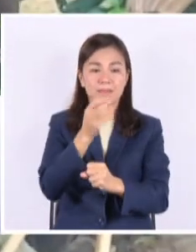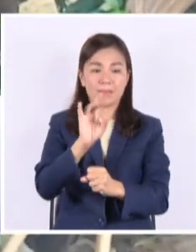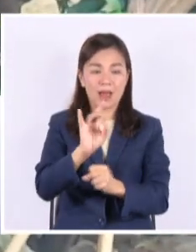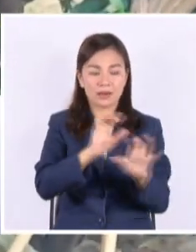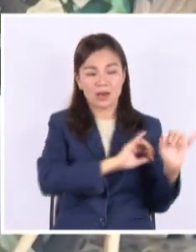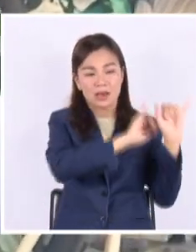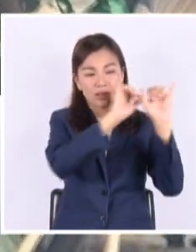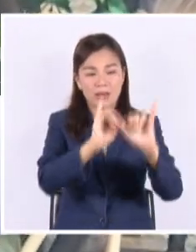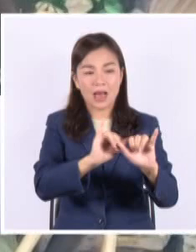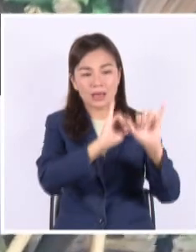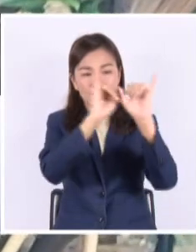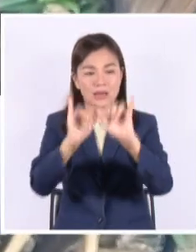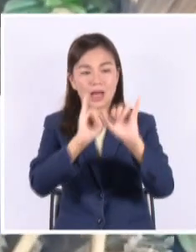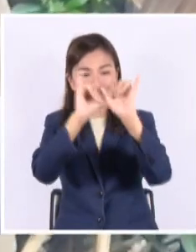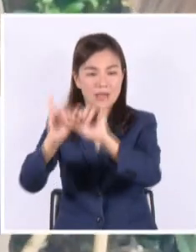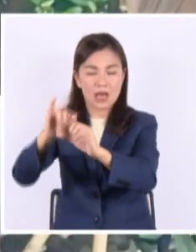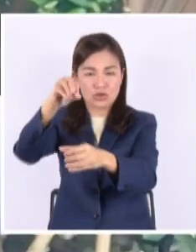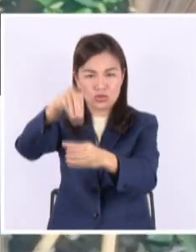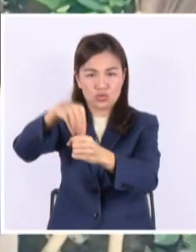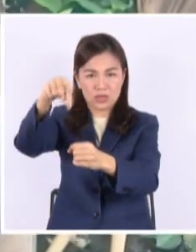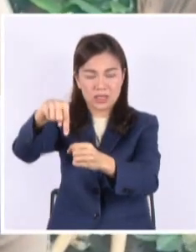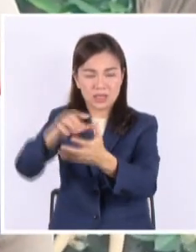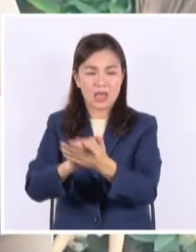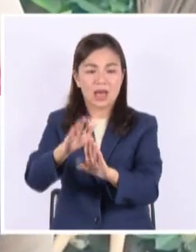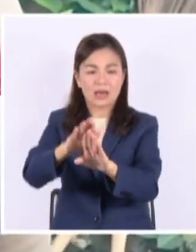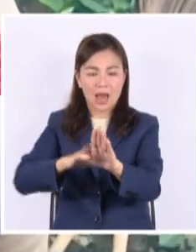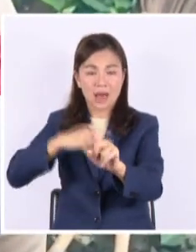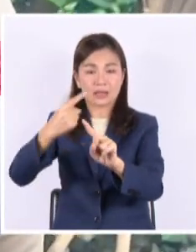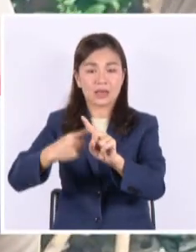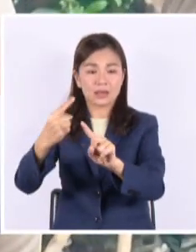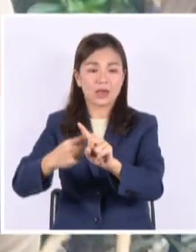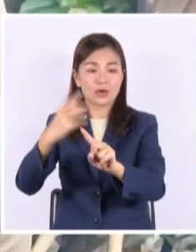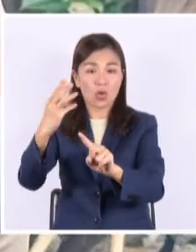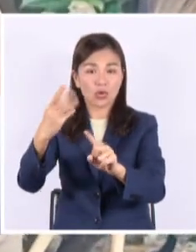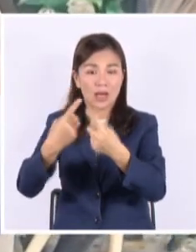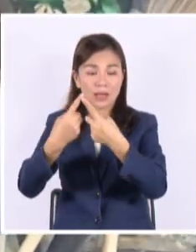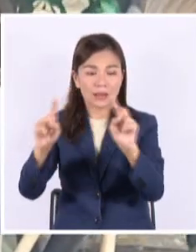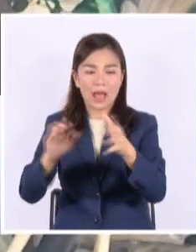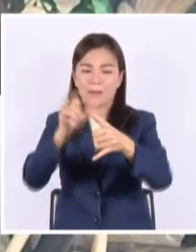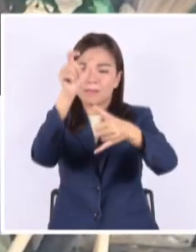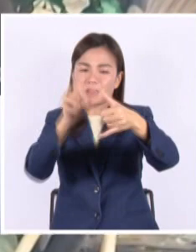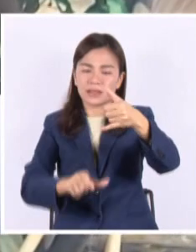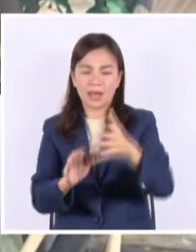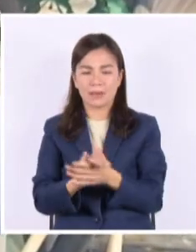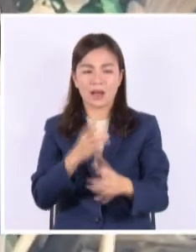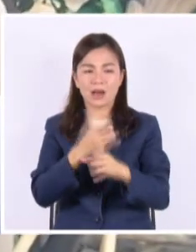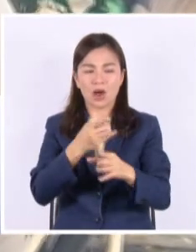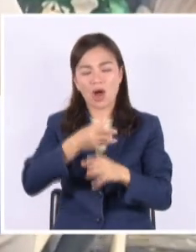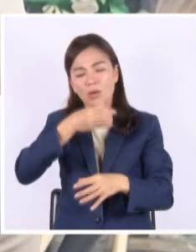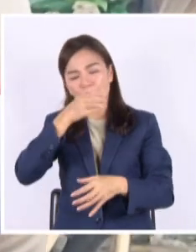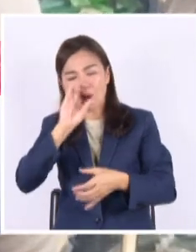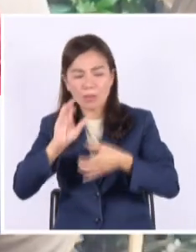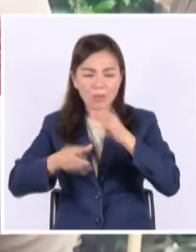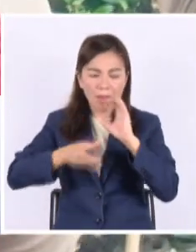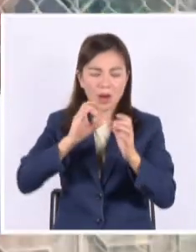ที่วัดลานขวัญมานานประมาณครึ่งปีแต่มีพฤติกรรมก็คือชอบแอบกินเหล้าจนเป็นที่เอื้อมระอาของเจ้าอาวาสก่อนหน้